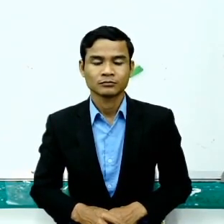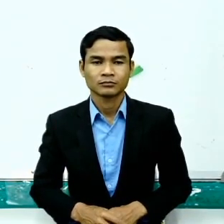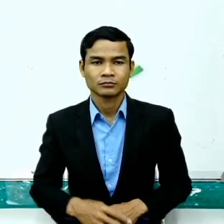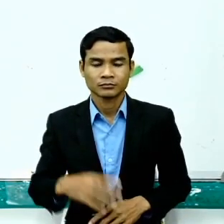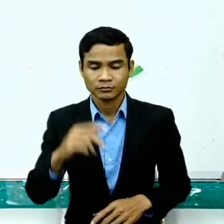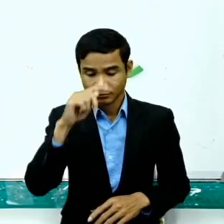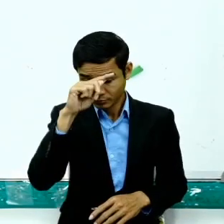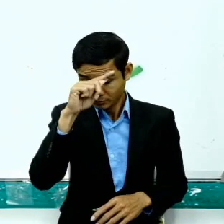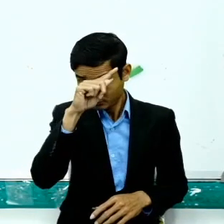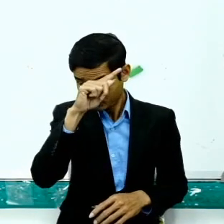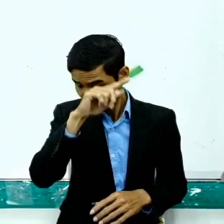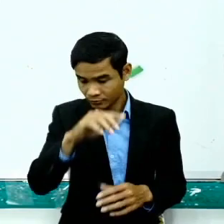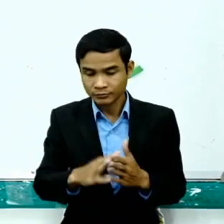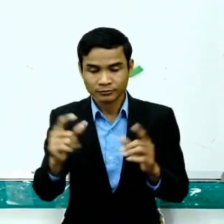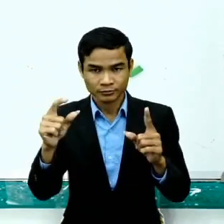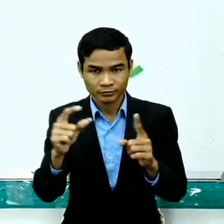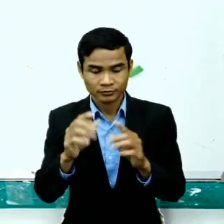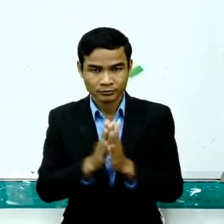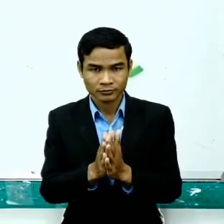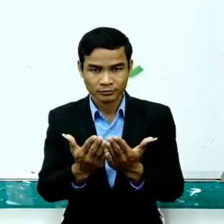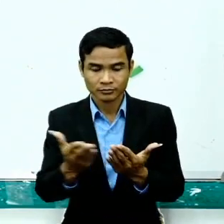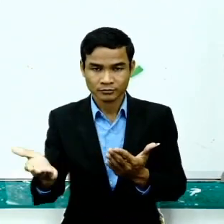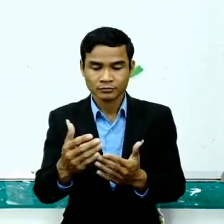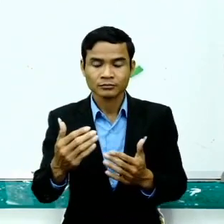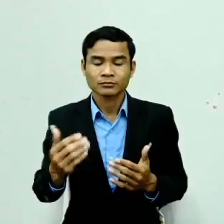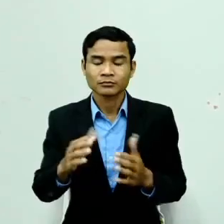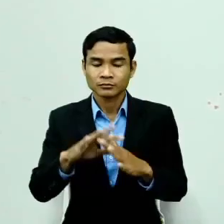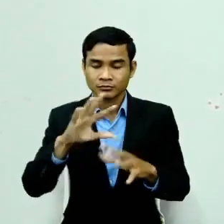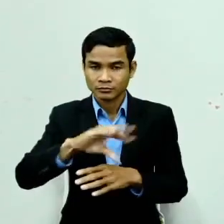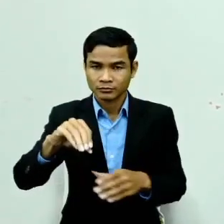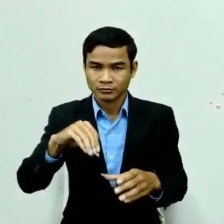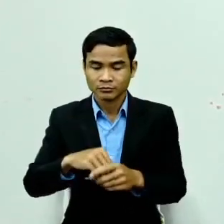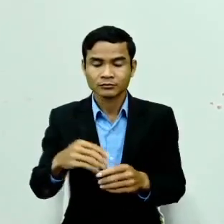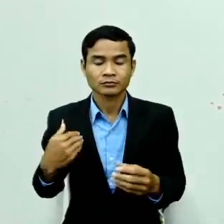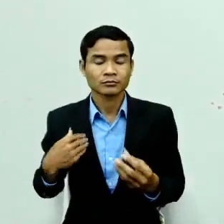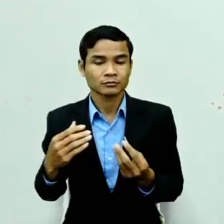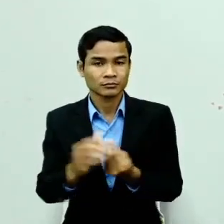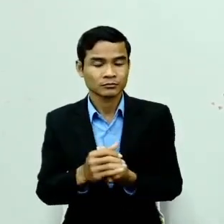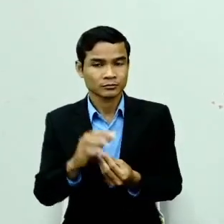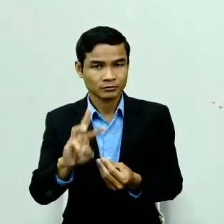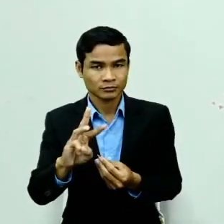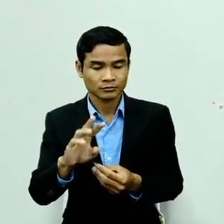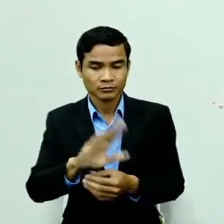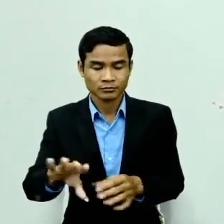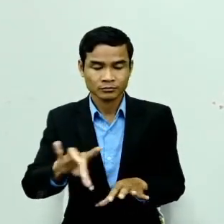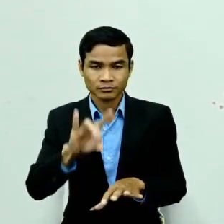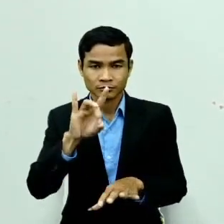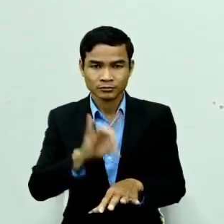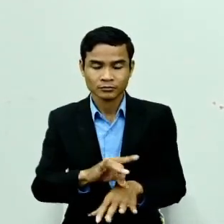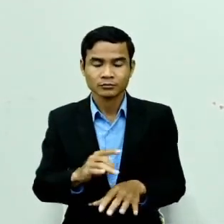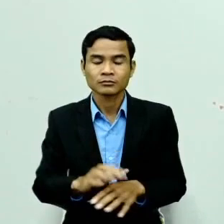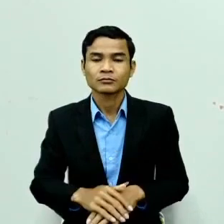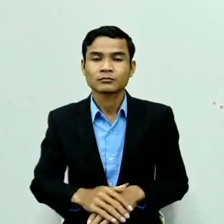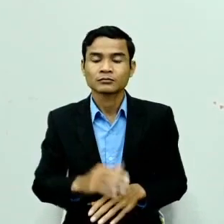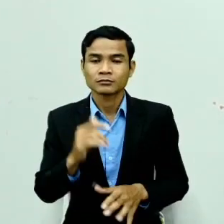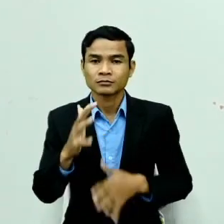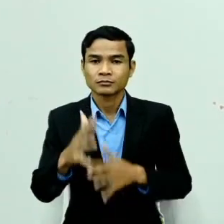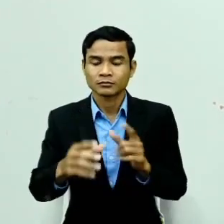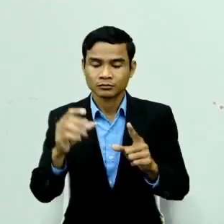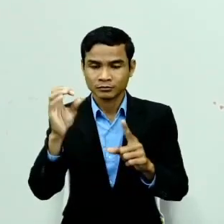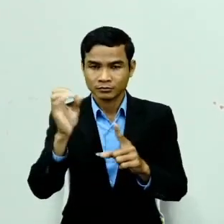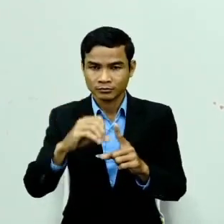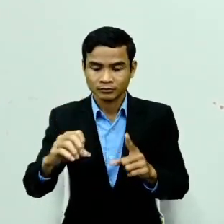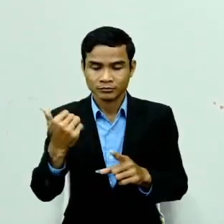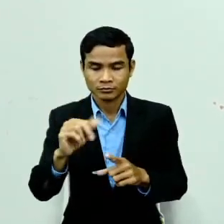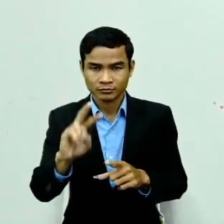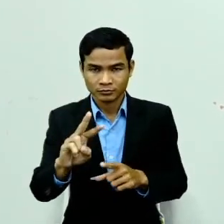chả đối với nó không xếp hơi được bao giờ chả miên là ba tặng ở cứ chùm nuôi bầy nè con chả đối với p con ăn là ba tì